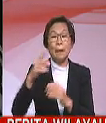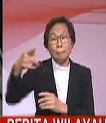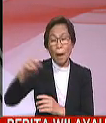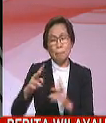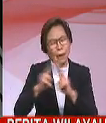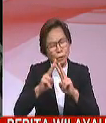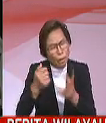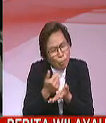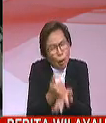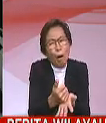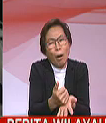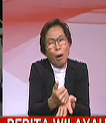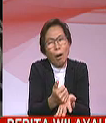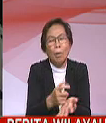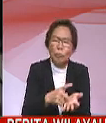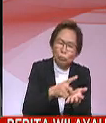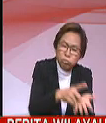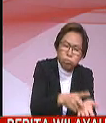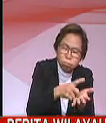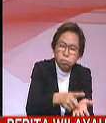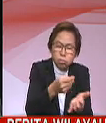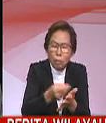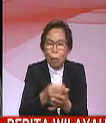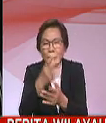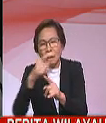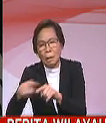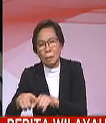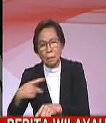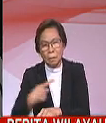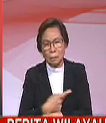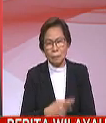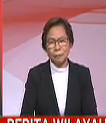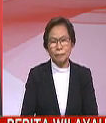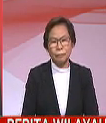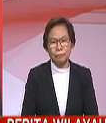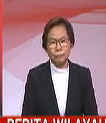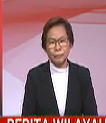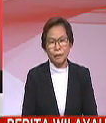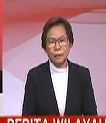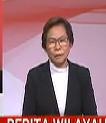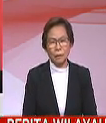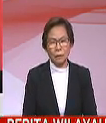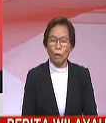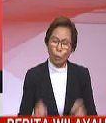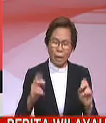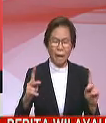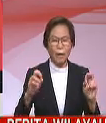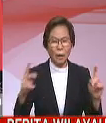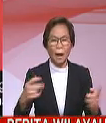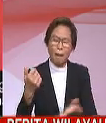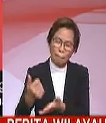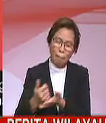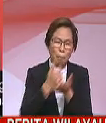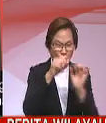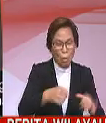membantu atas macam kewangan apa semua. Jadi semua kewangan kita masuk sekarang tu nak. So far is OK lah. Kita bantu dapat